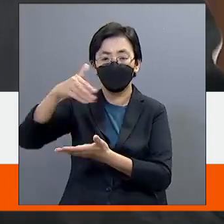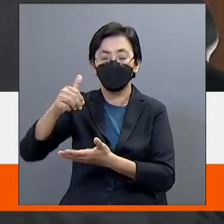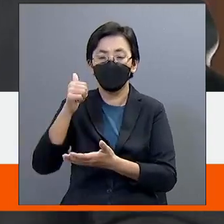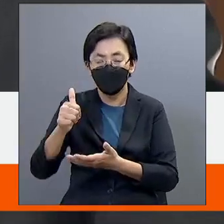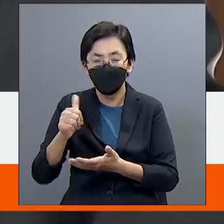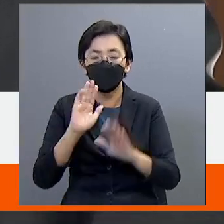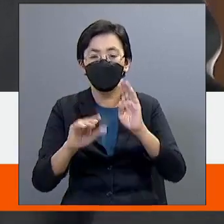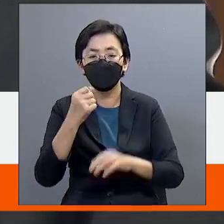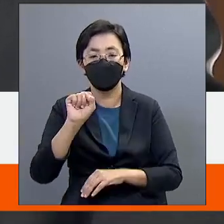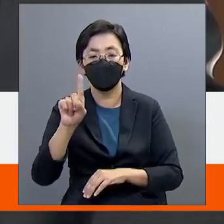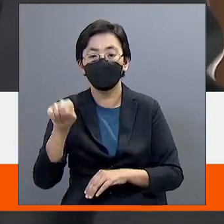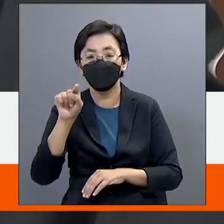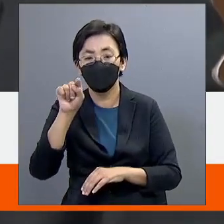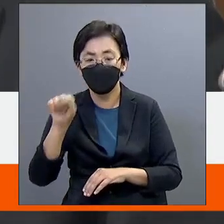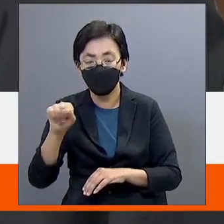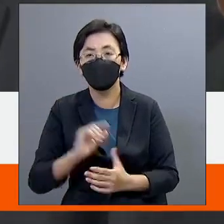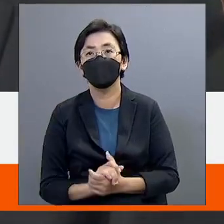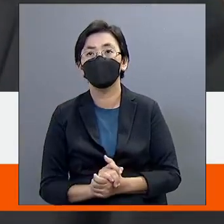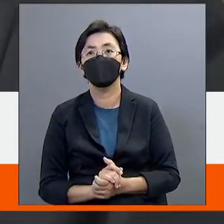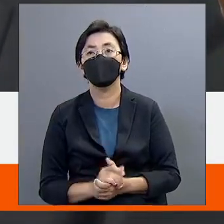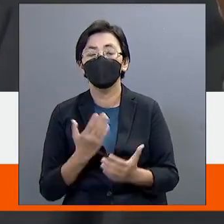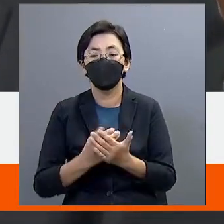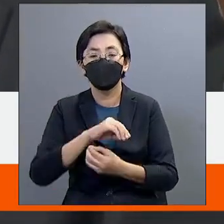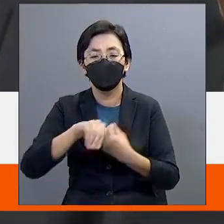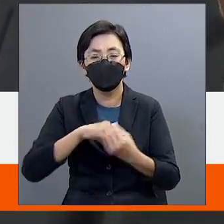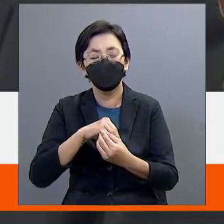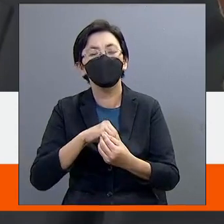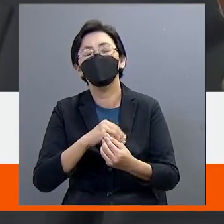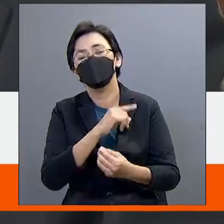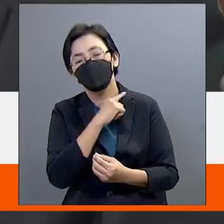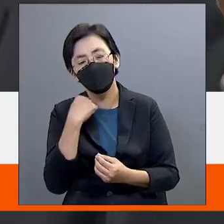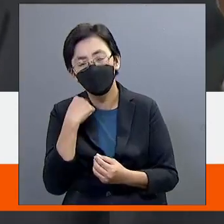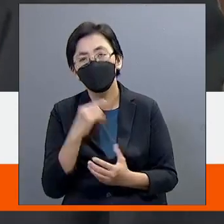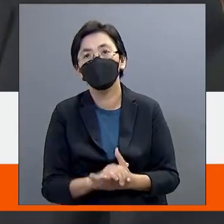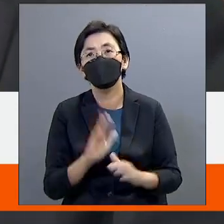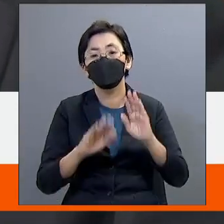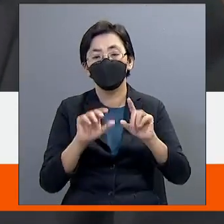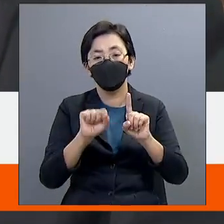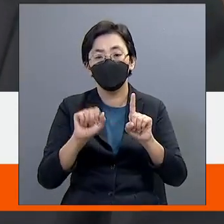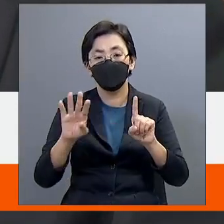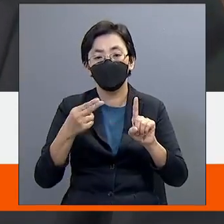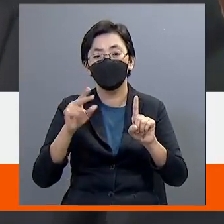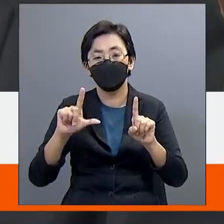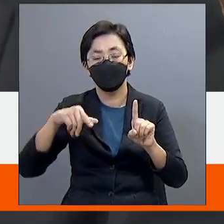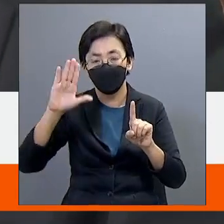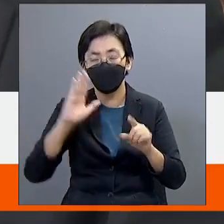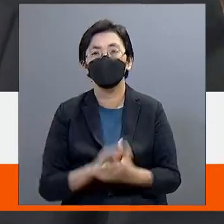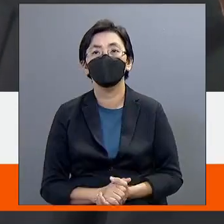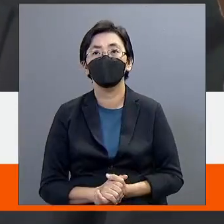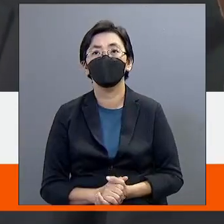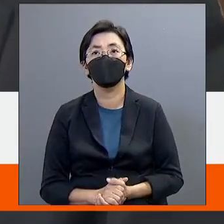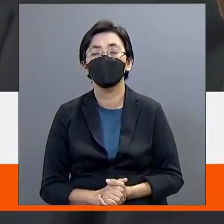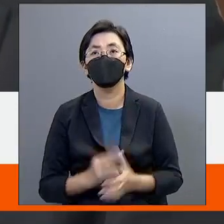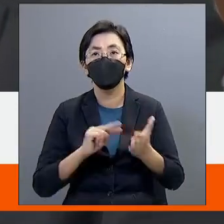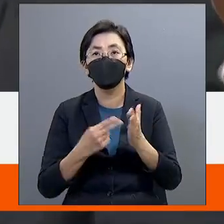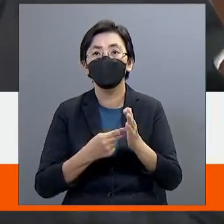เฉล 11%แตว่เราขาดดุนการค้าไปประมาณสี่หม่นกวาล้านบาทซึ่